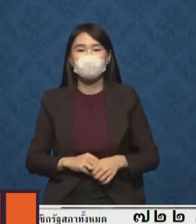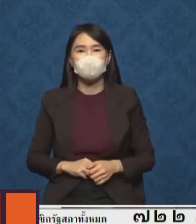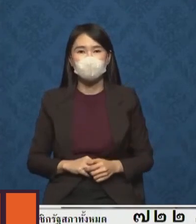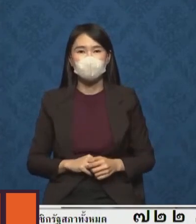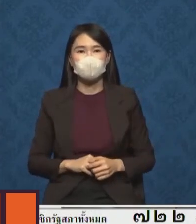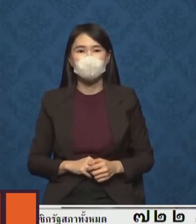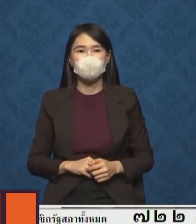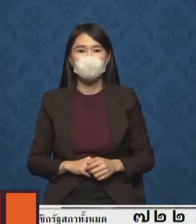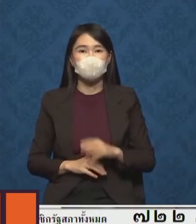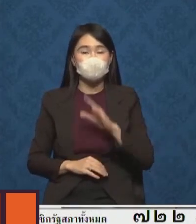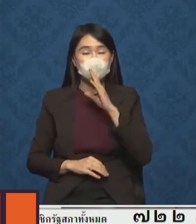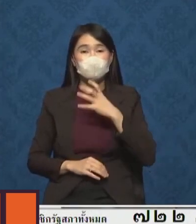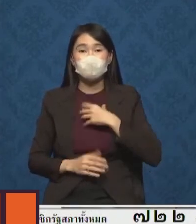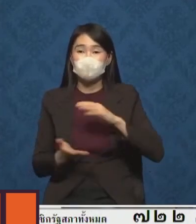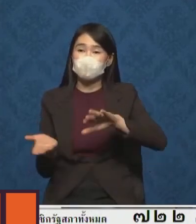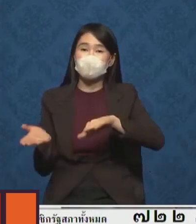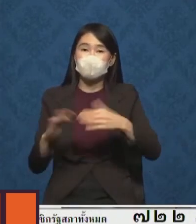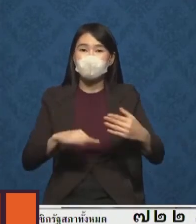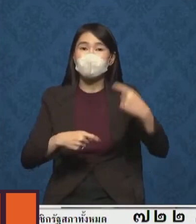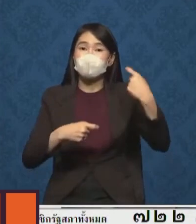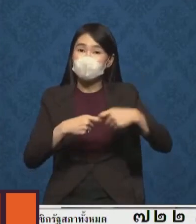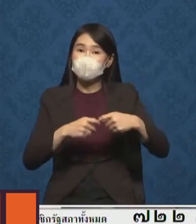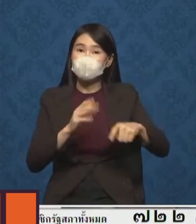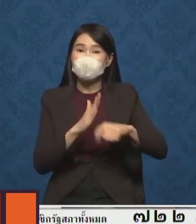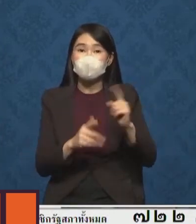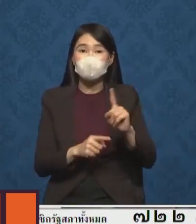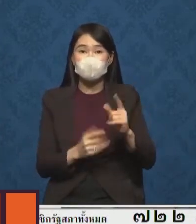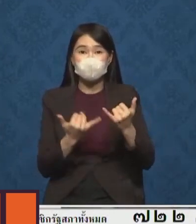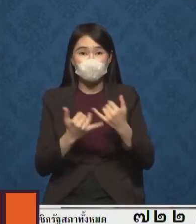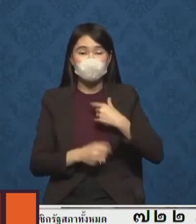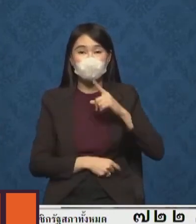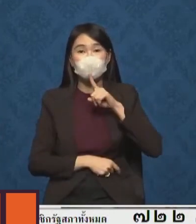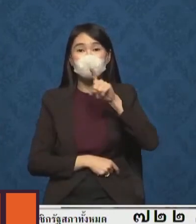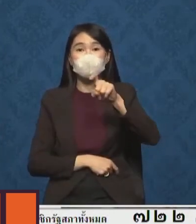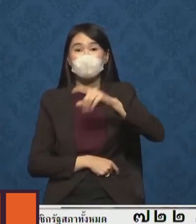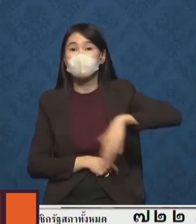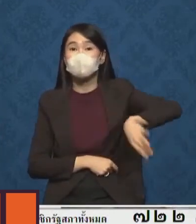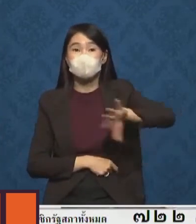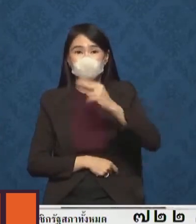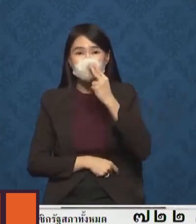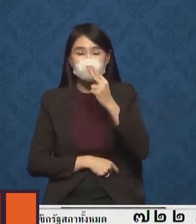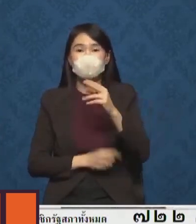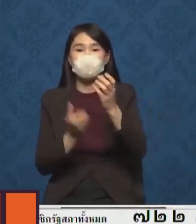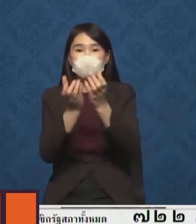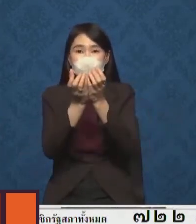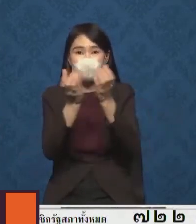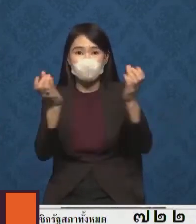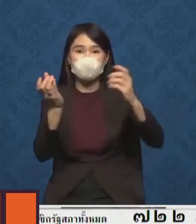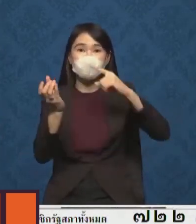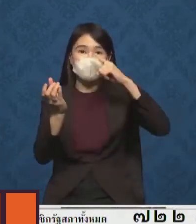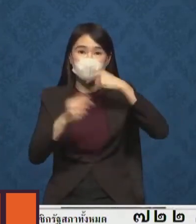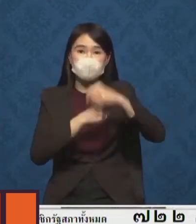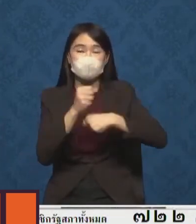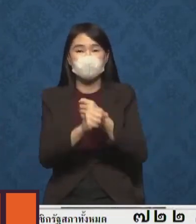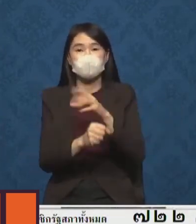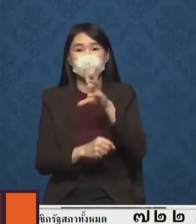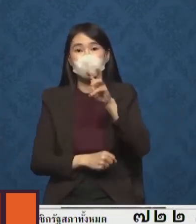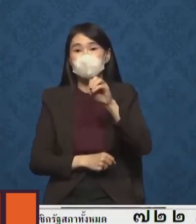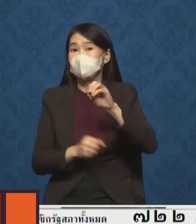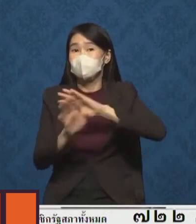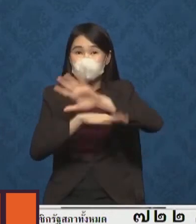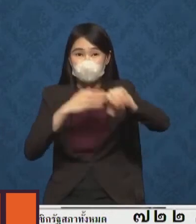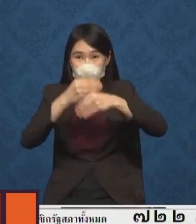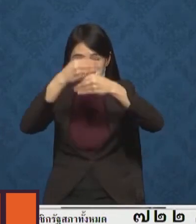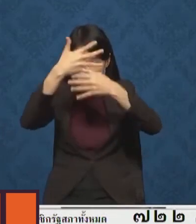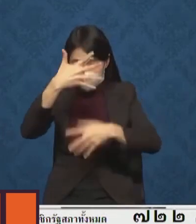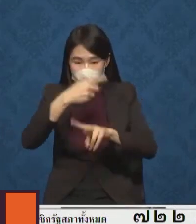ส่วประเด็นการยุปยากครับผมกต้เรีนถามกทกท่านในที่นี้ว่ในรฐธรรนูณแ่งราดจากไทยปี 60 ทั้หมดนั้น